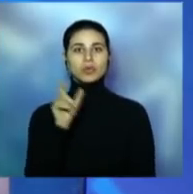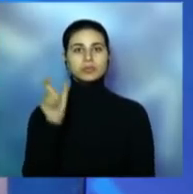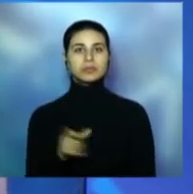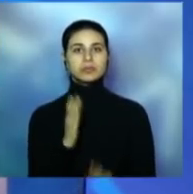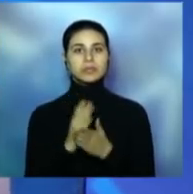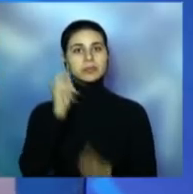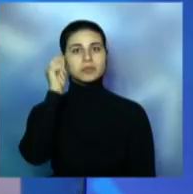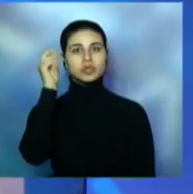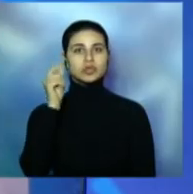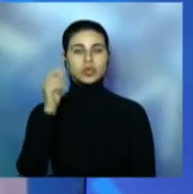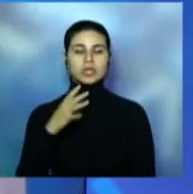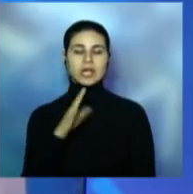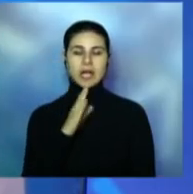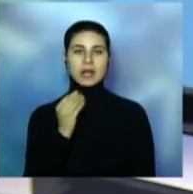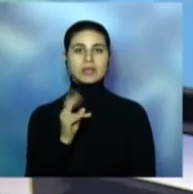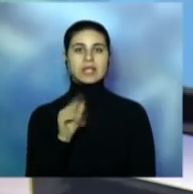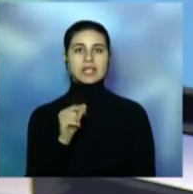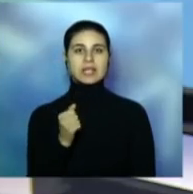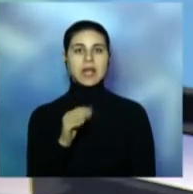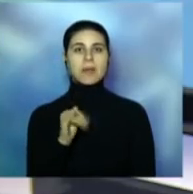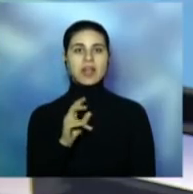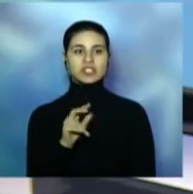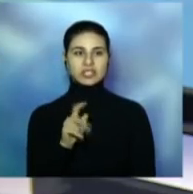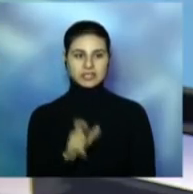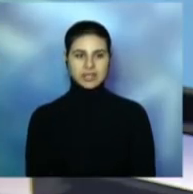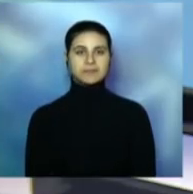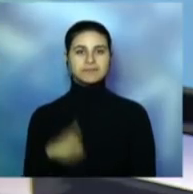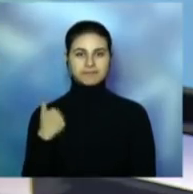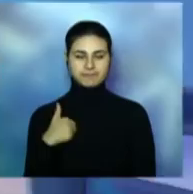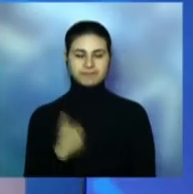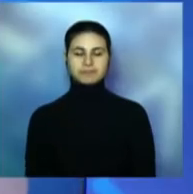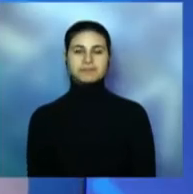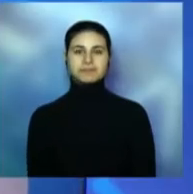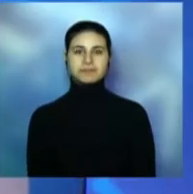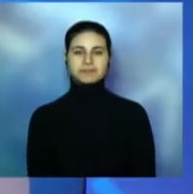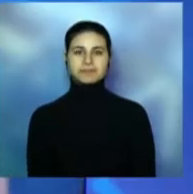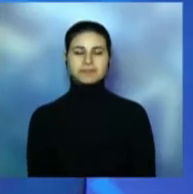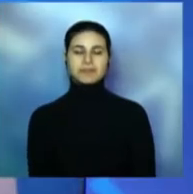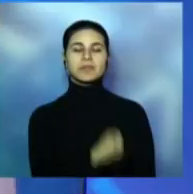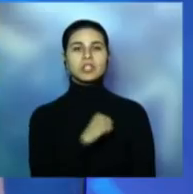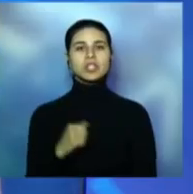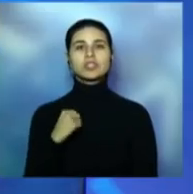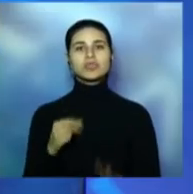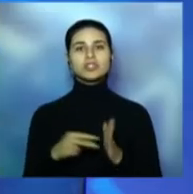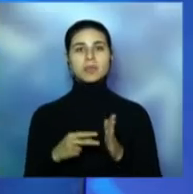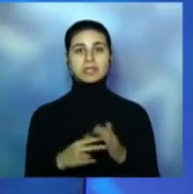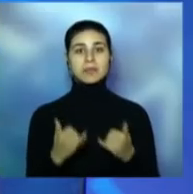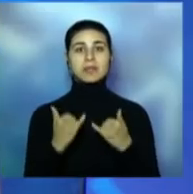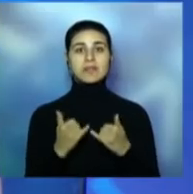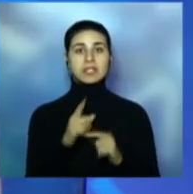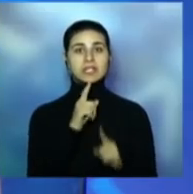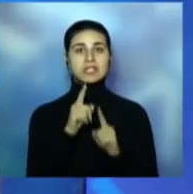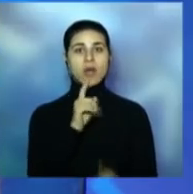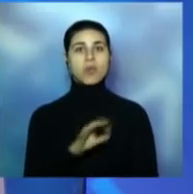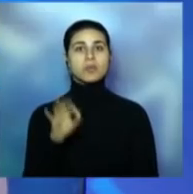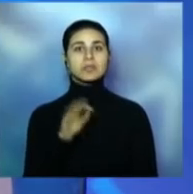გახლავთ ფსიქოლოგი, ქალბატონი ნათია ფანჯიკიძე. დილამშვიდობისა, ნათია. დილამშვიდობის. თვითშეფასება არის ჩვენი დღევანდელი საუბრის